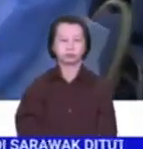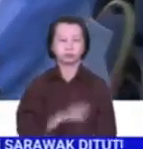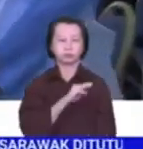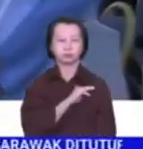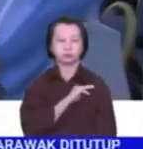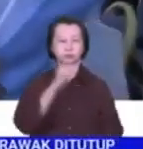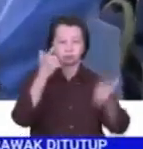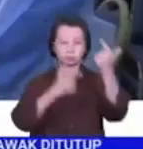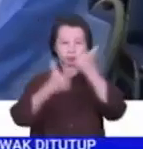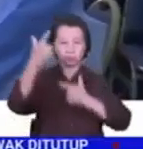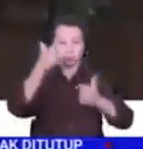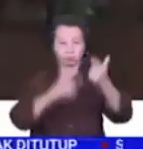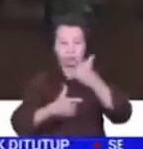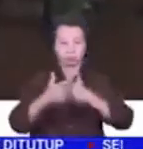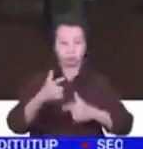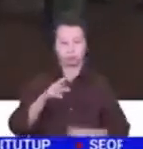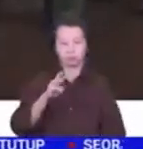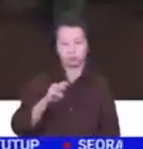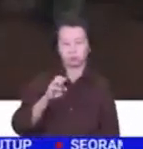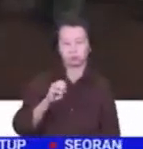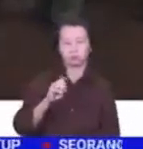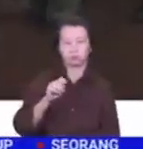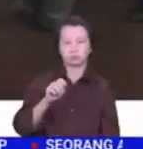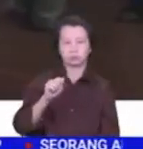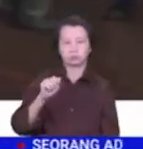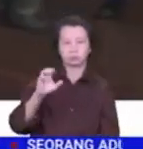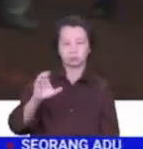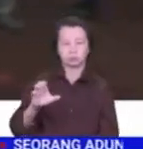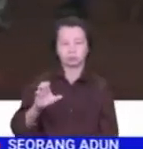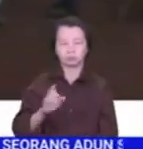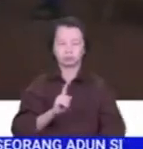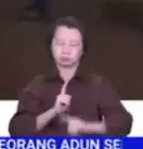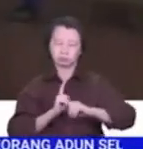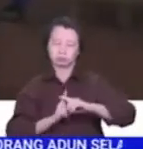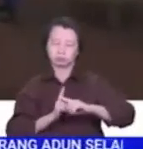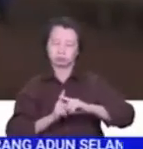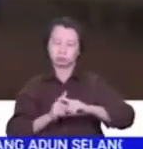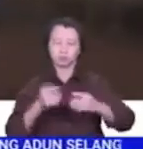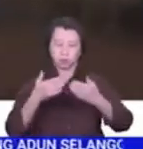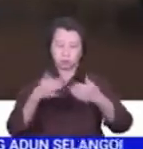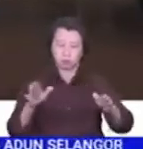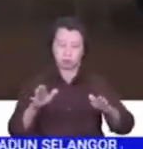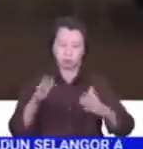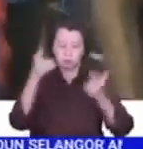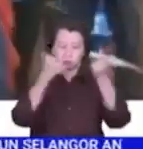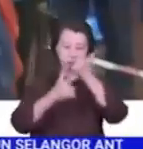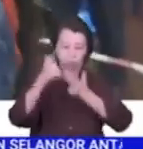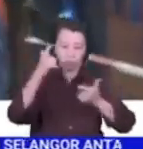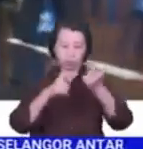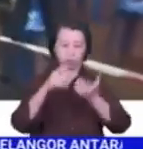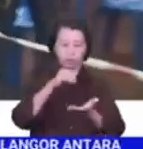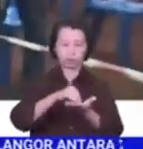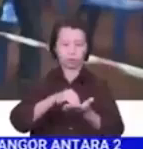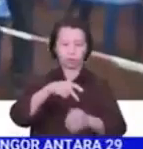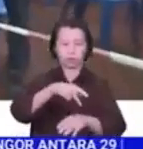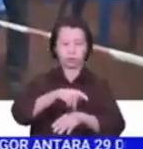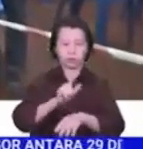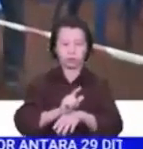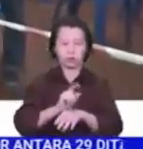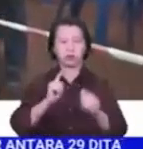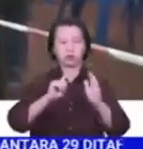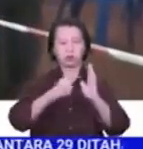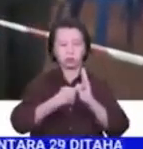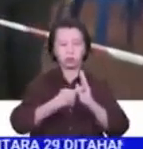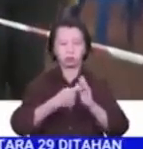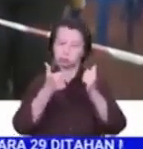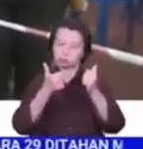Menteri Pelancongan Seni dan Budaya Motek, Datuk Seri Nancy Shukri optimis pembukaan semula sektor itu di Langkawi adalah permulaan